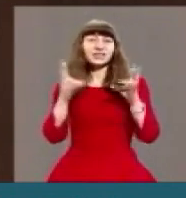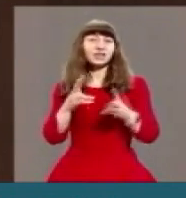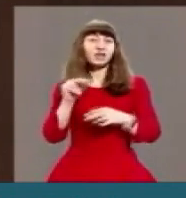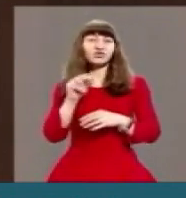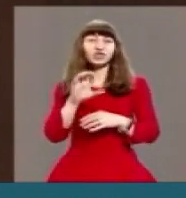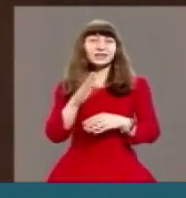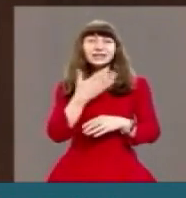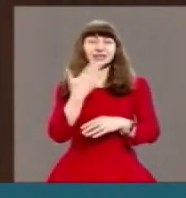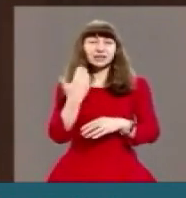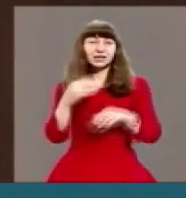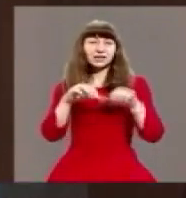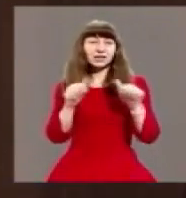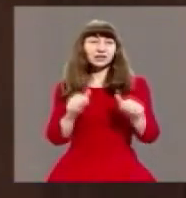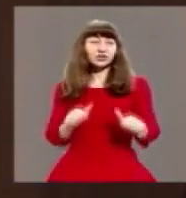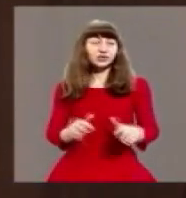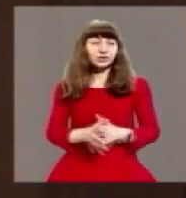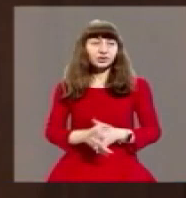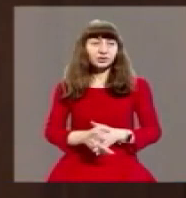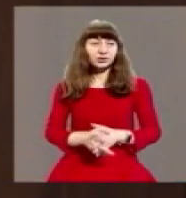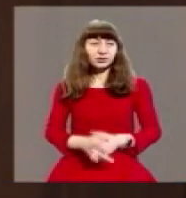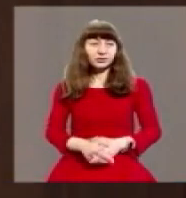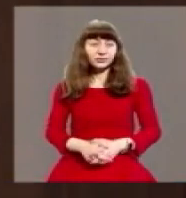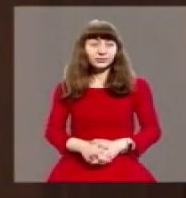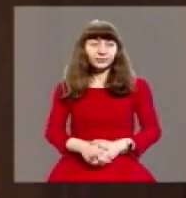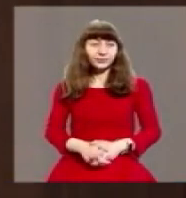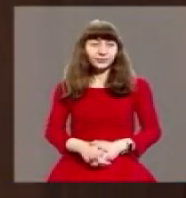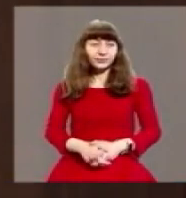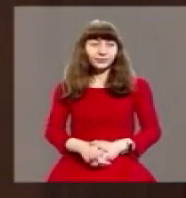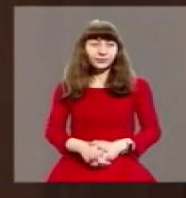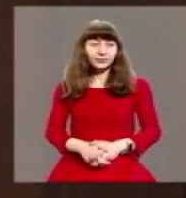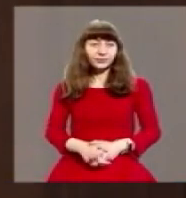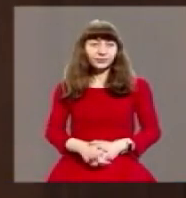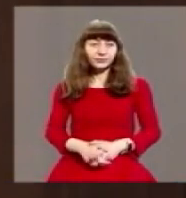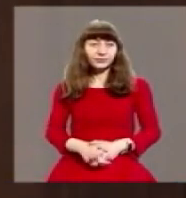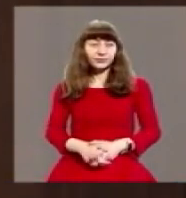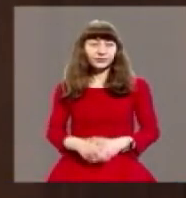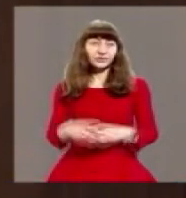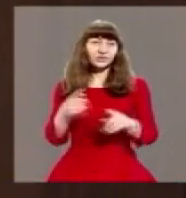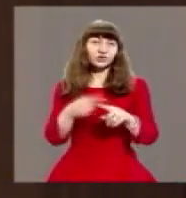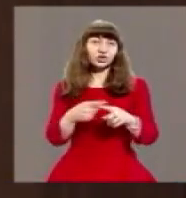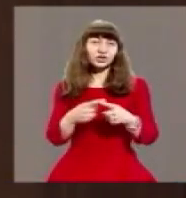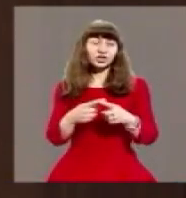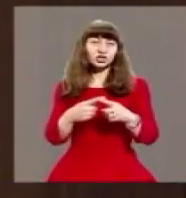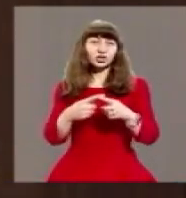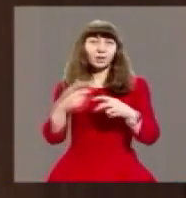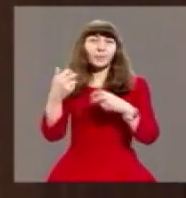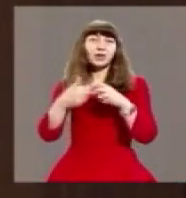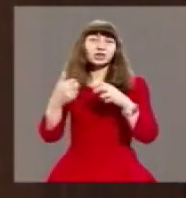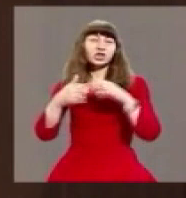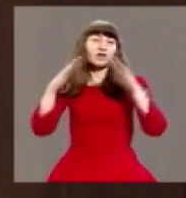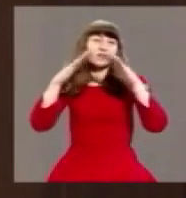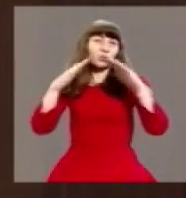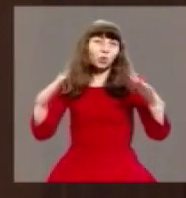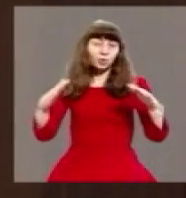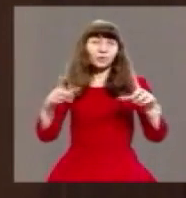зарегистрировано. Зарегистрирована одна чрезвычайная ситуация природного характера. Это срыв, частичный срыв кровли